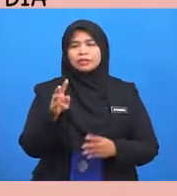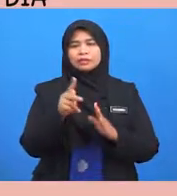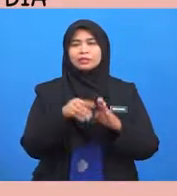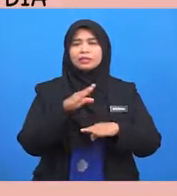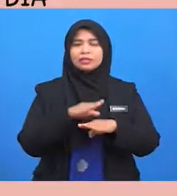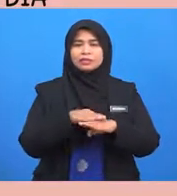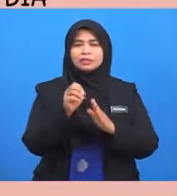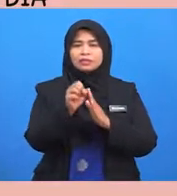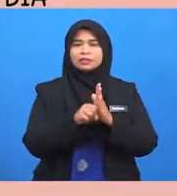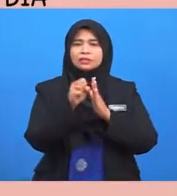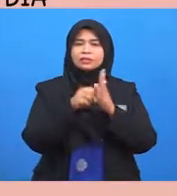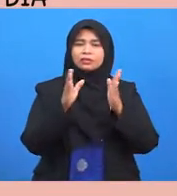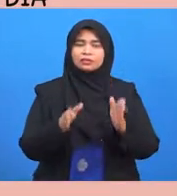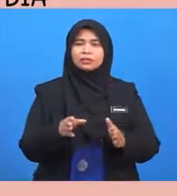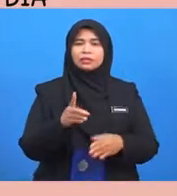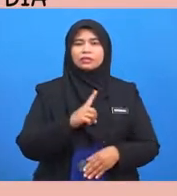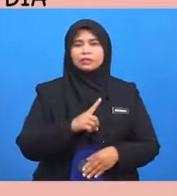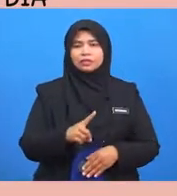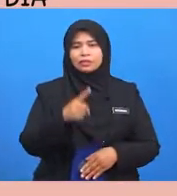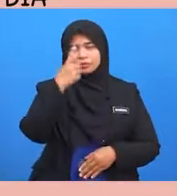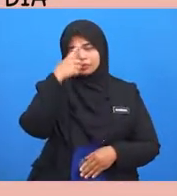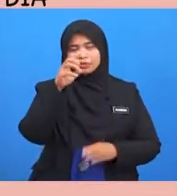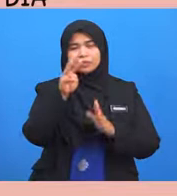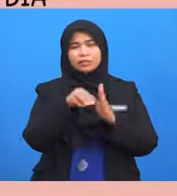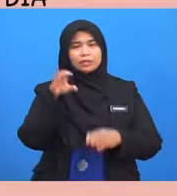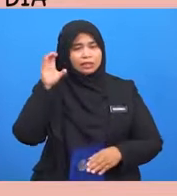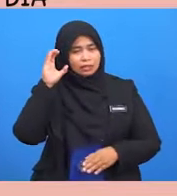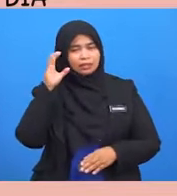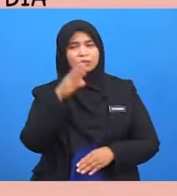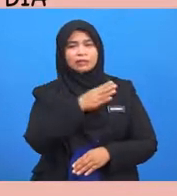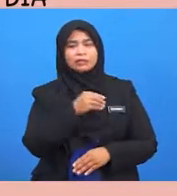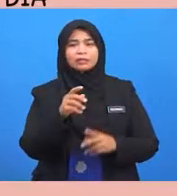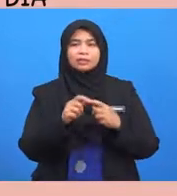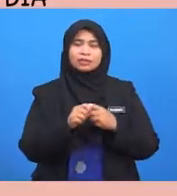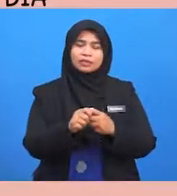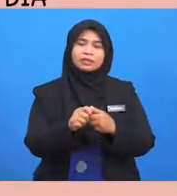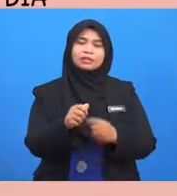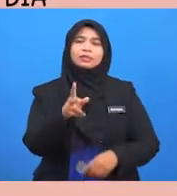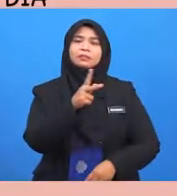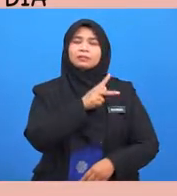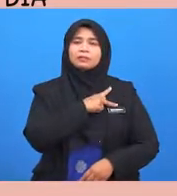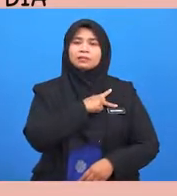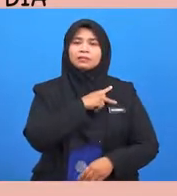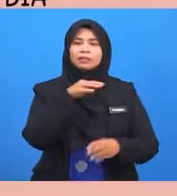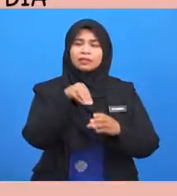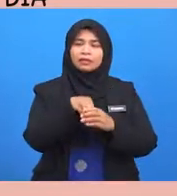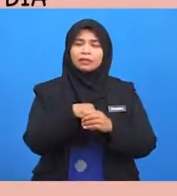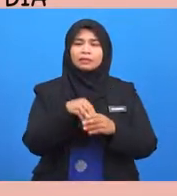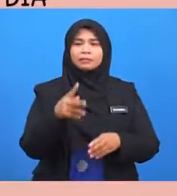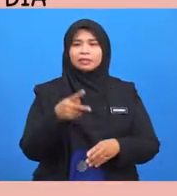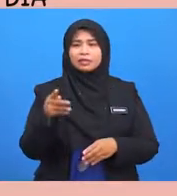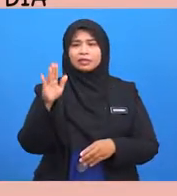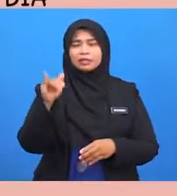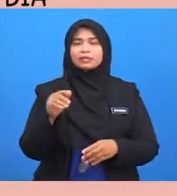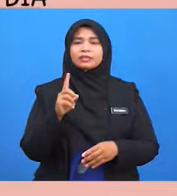atas seseorang Muslim untuk mendengar dan mentaati pemimpin dalam perkara yang